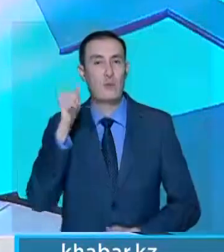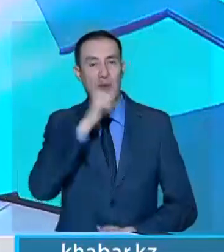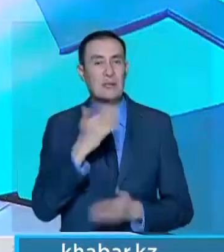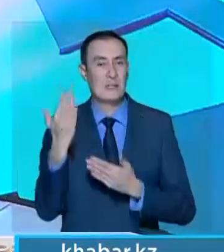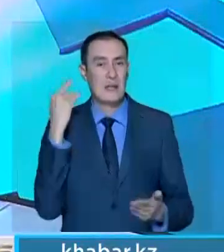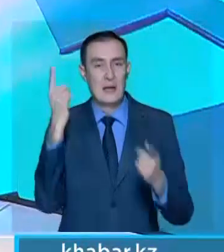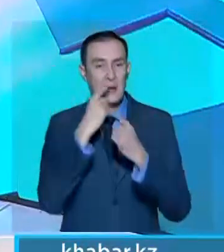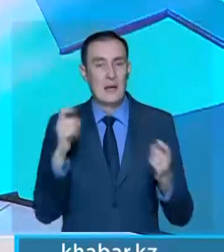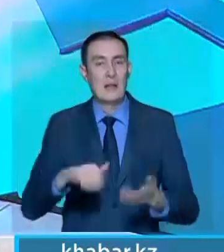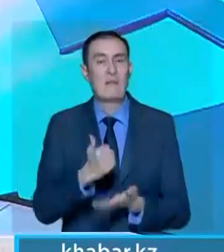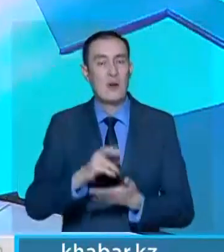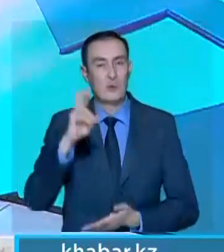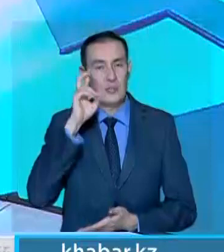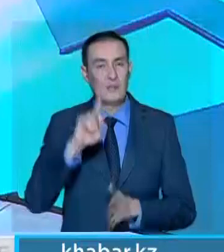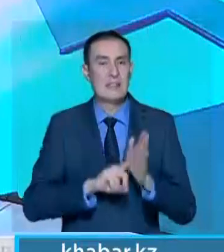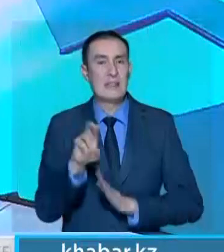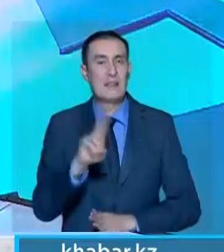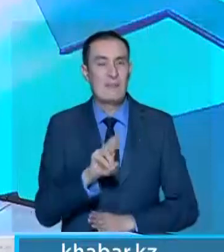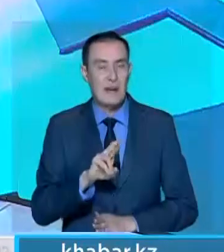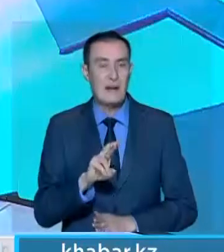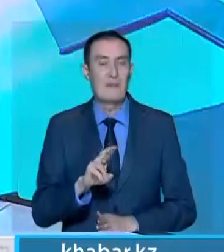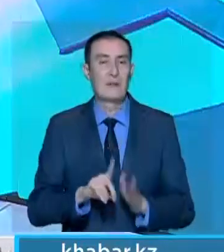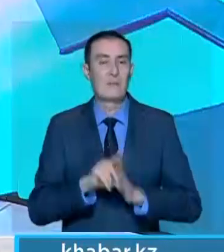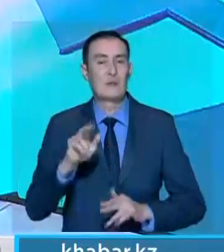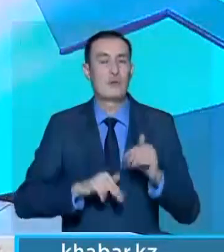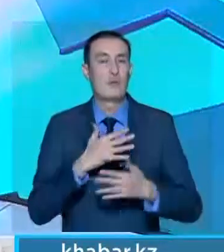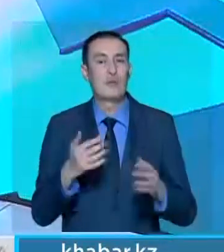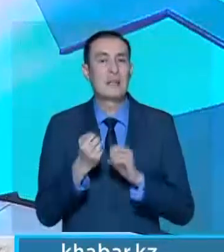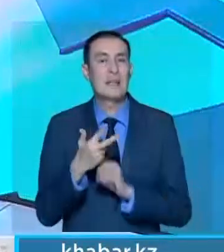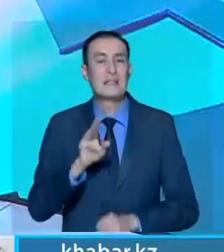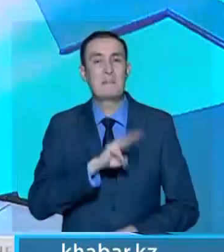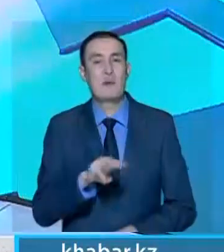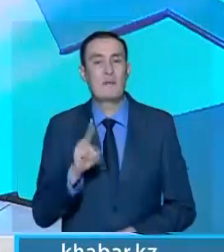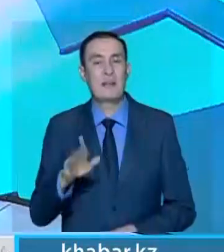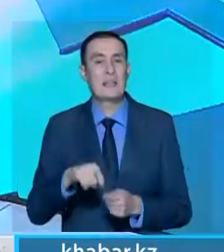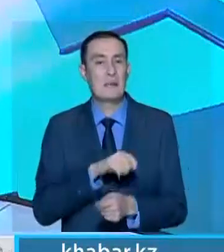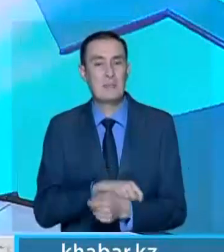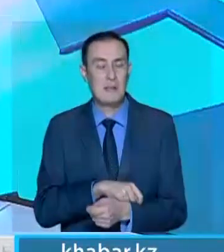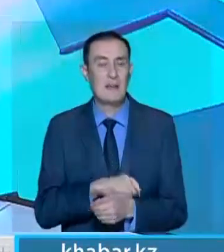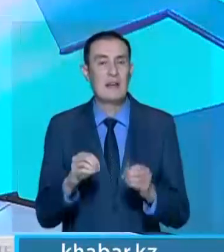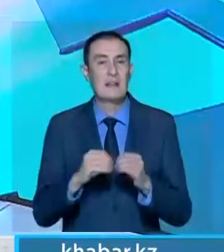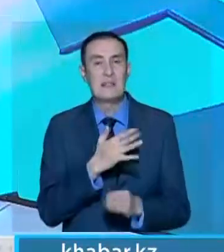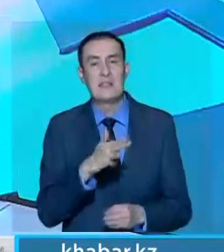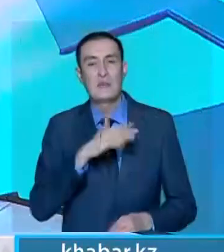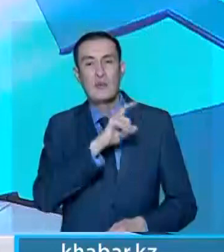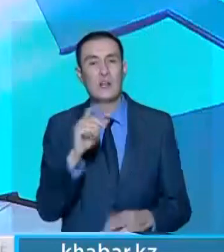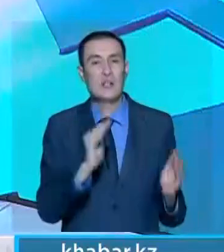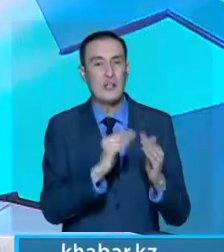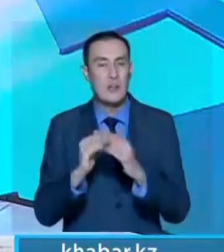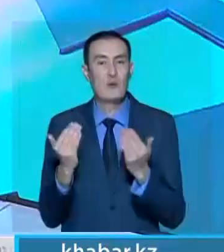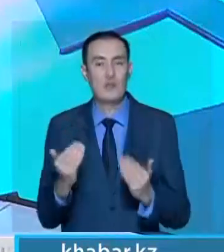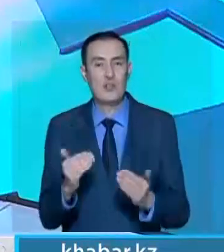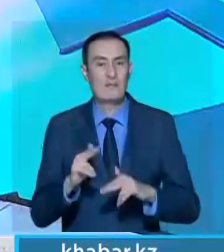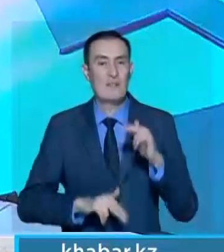обозначил глава государства. С января в разных регионах построили свыше 13 миллионов квадратных метров. Десятки многоэтажек прямо